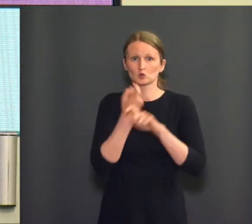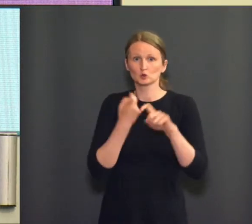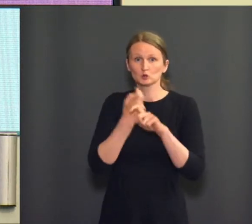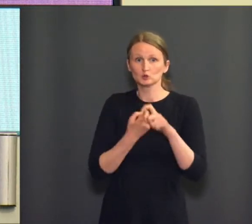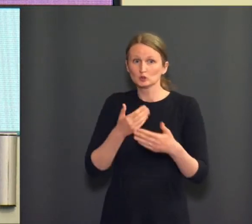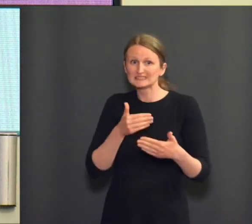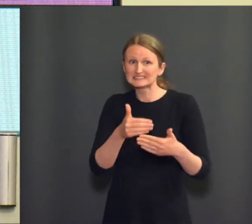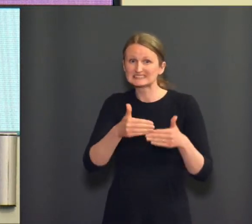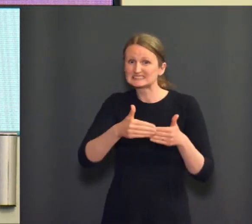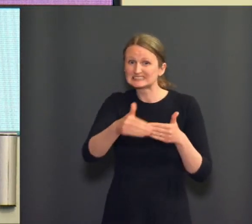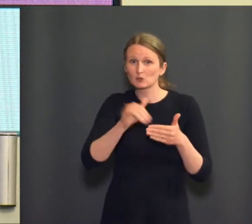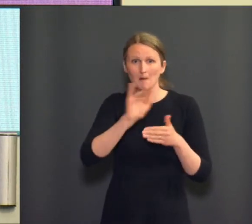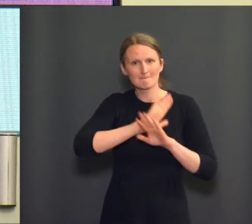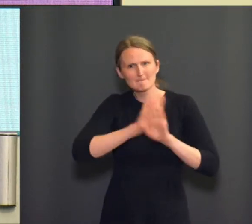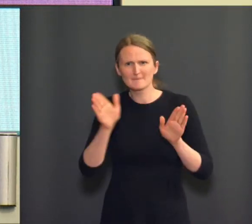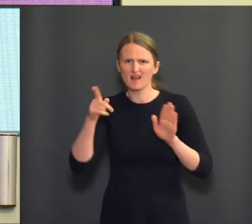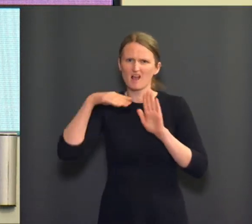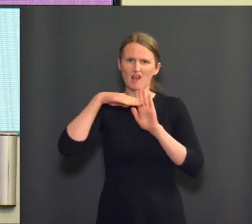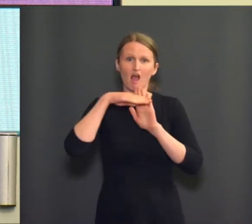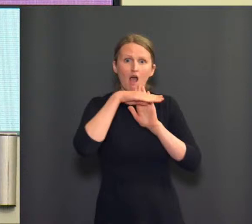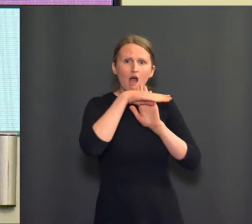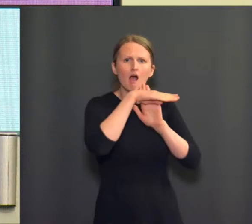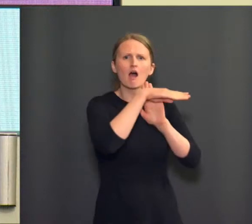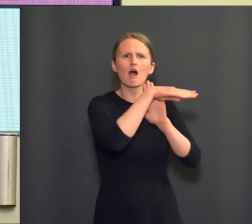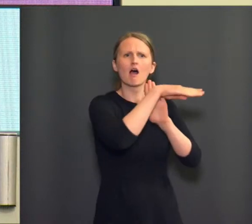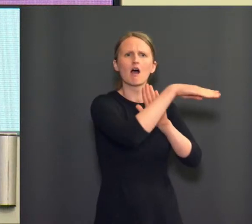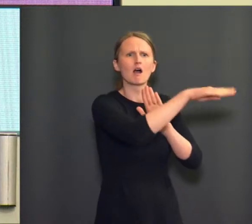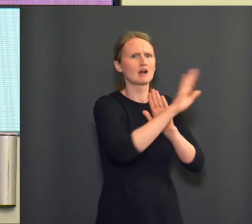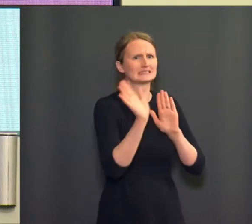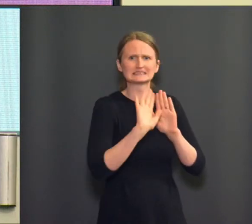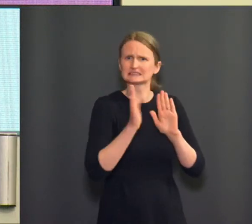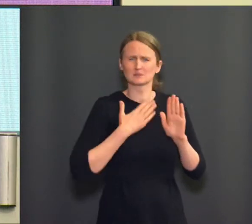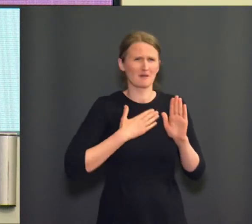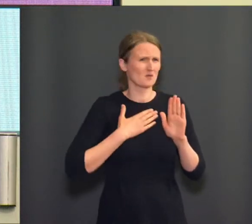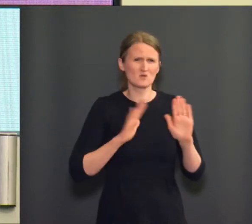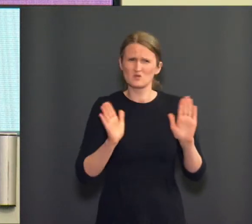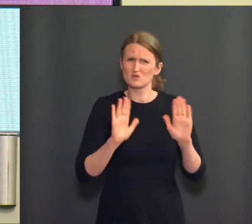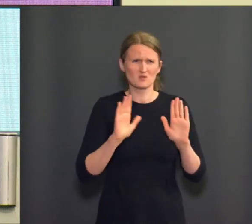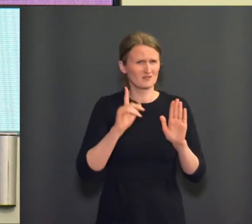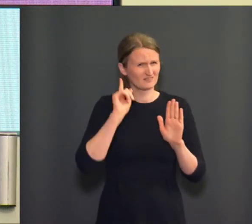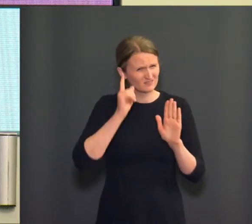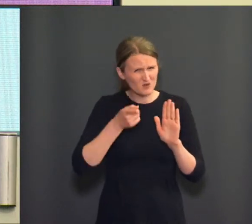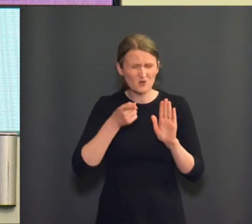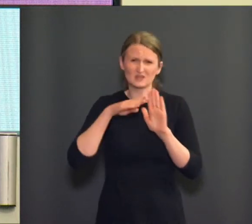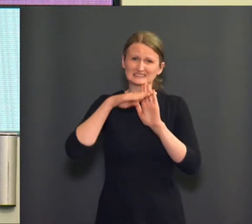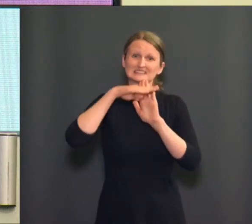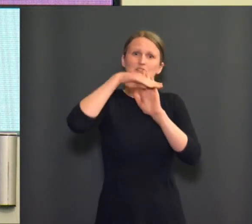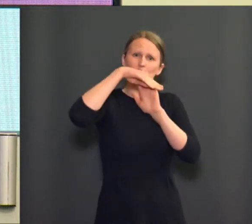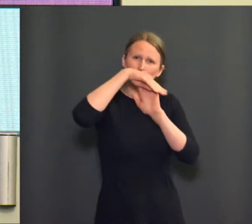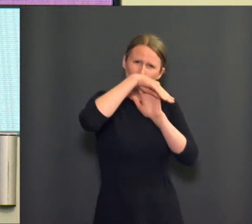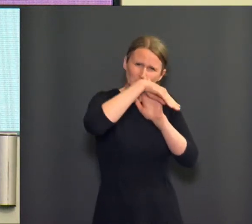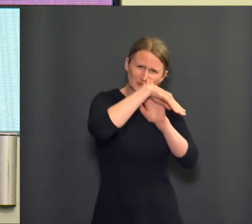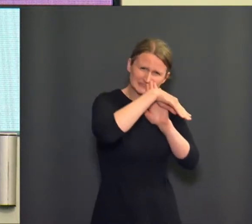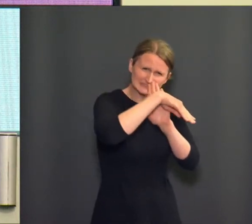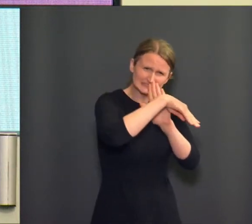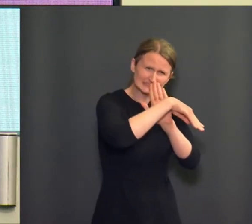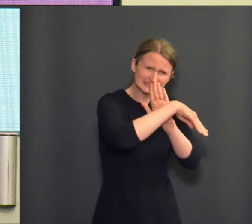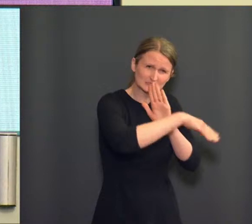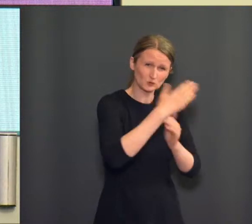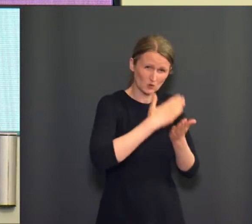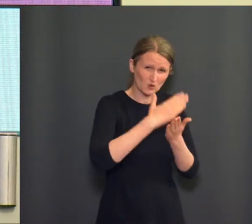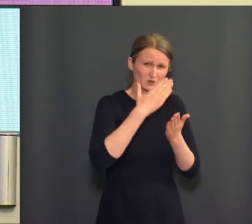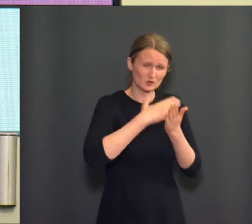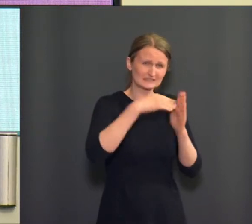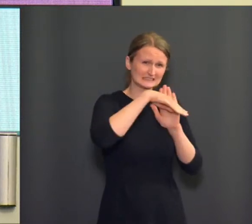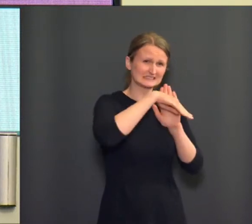élevé que celui que nous connaissions, mais bien d'induire une descente continue sans à nouveau justement avoir ce statu